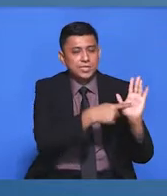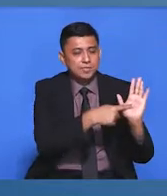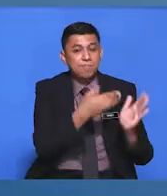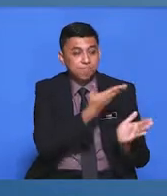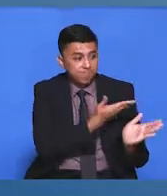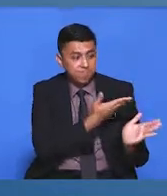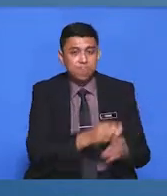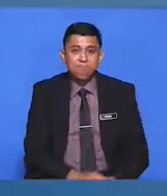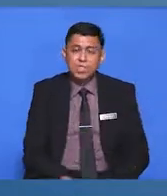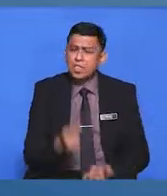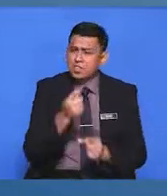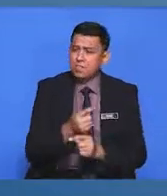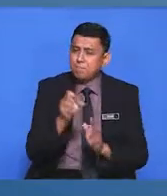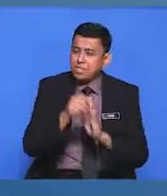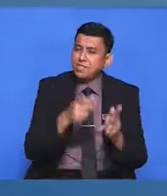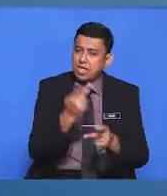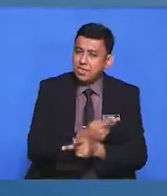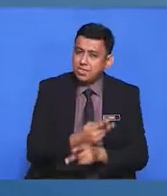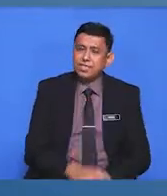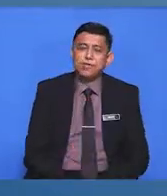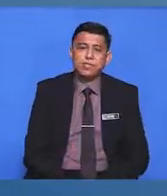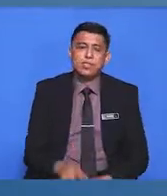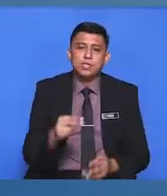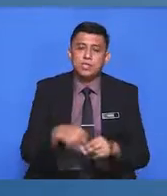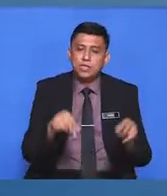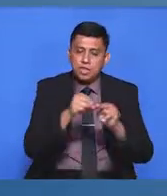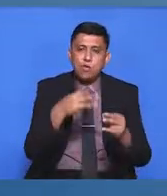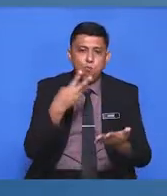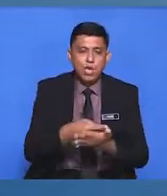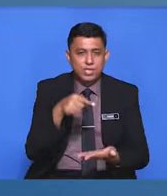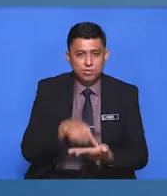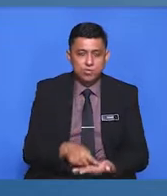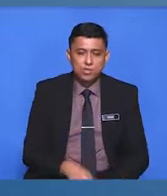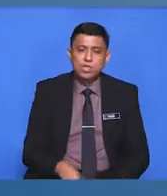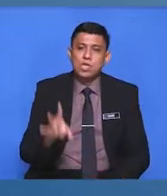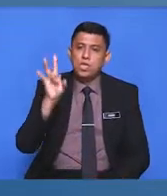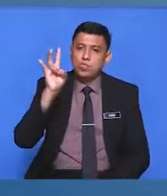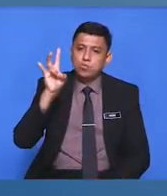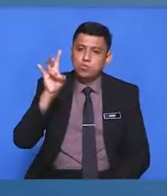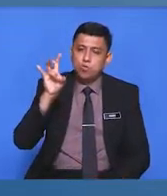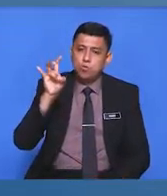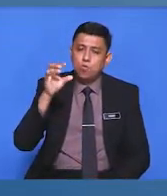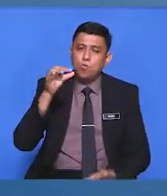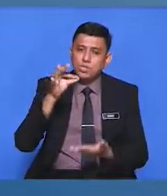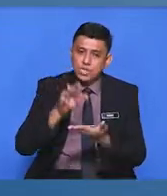Ya, tepat sekali. Nilai wang ini adalah 70 sen.